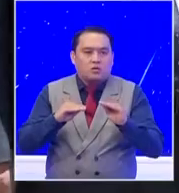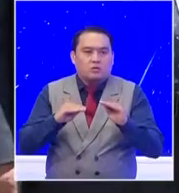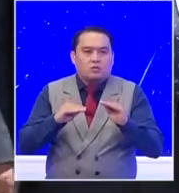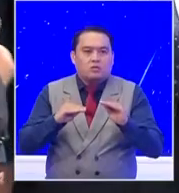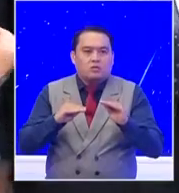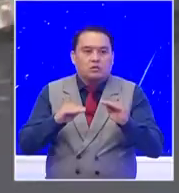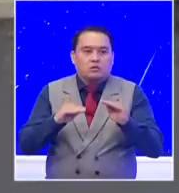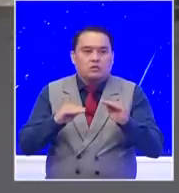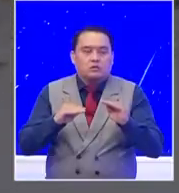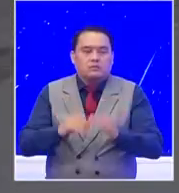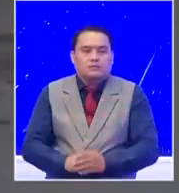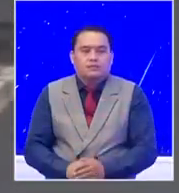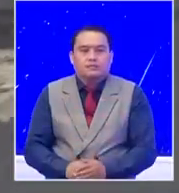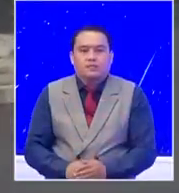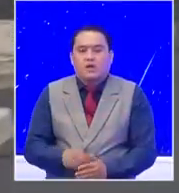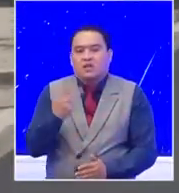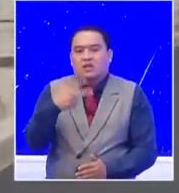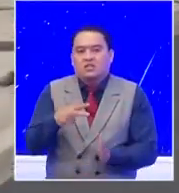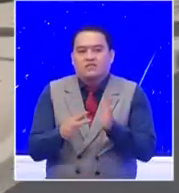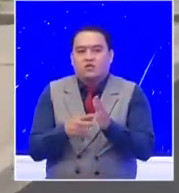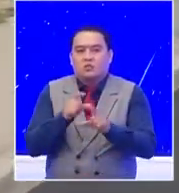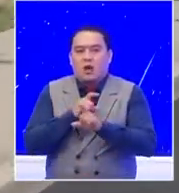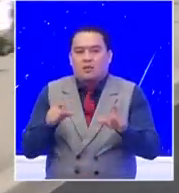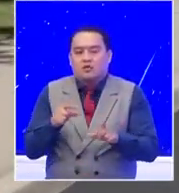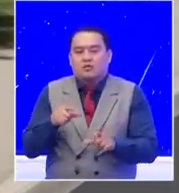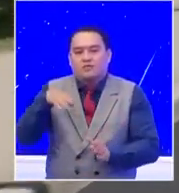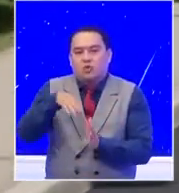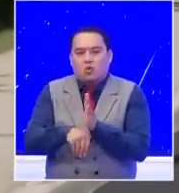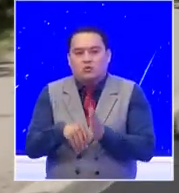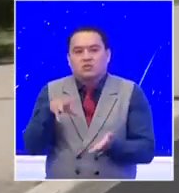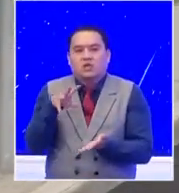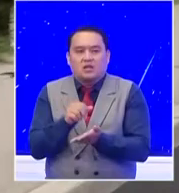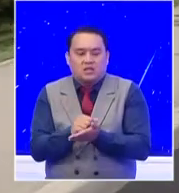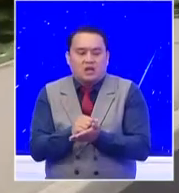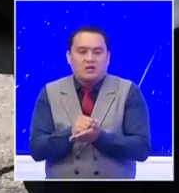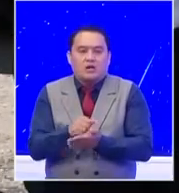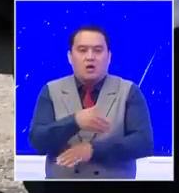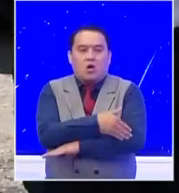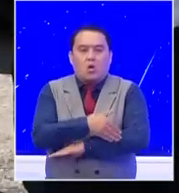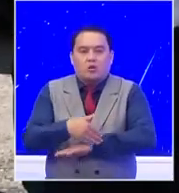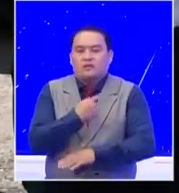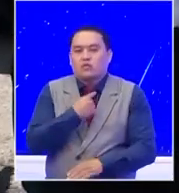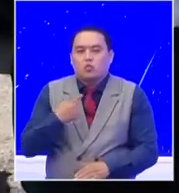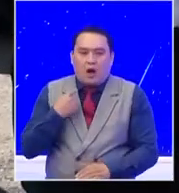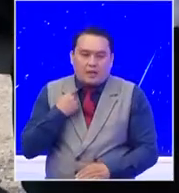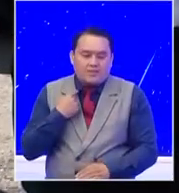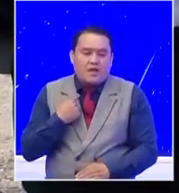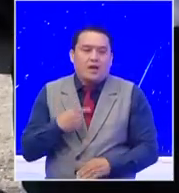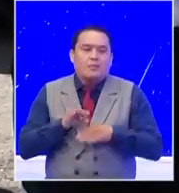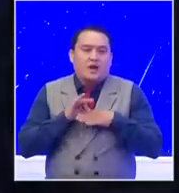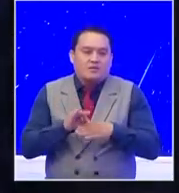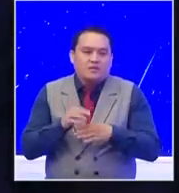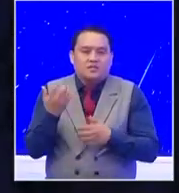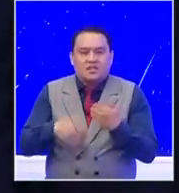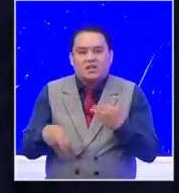его. В числе 38 объектов, внесенных в дорожную карту занятости, также автодороги Талдыкургана. Сейчас проводится